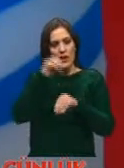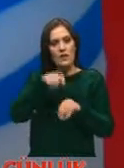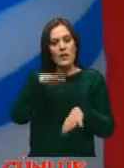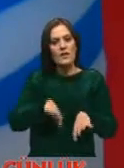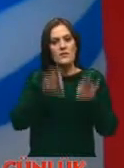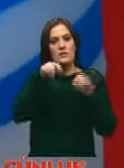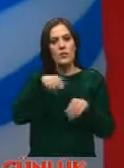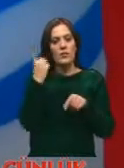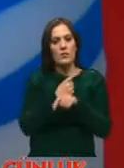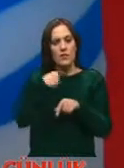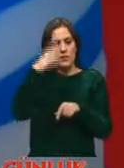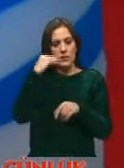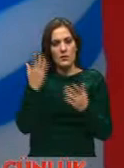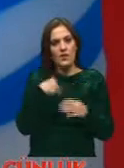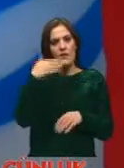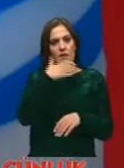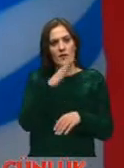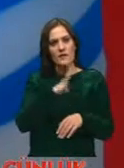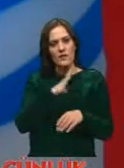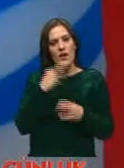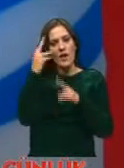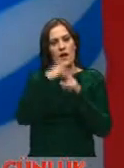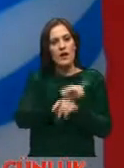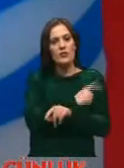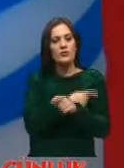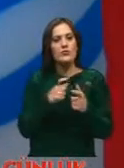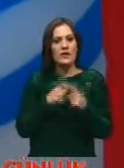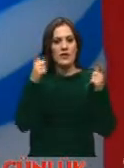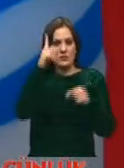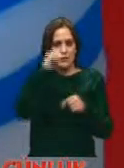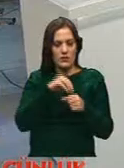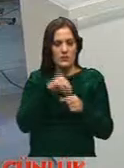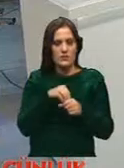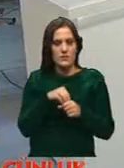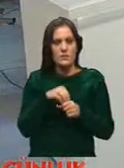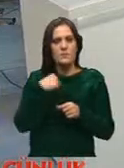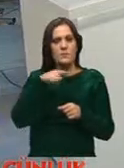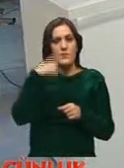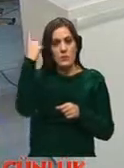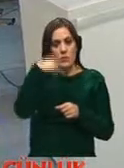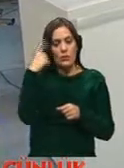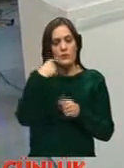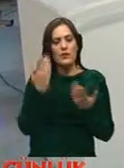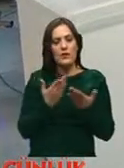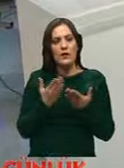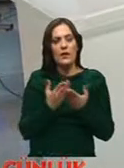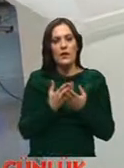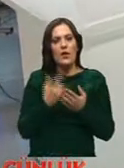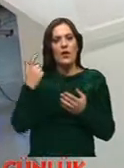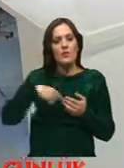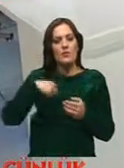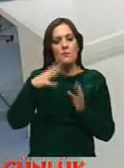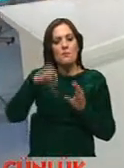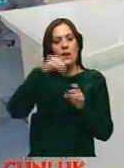oluşturmanın böyle de bir anladığım kadarıyla faydası var, değil mi? Hayal gücünü geliştirmek anlamında. Biz o yüzden hani